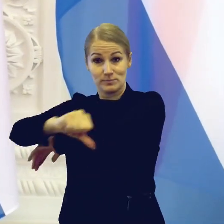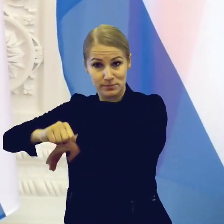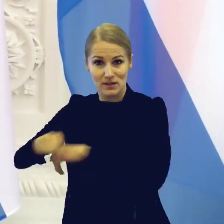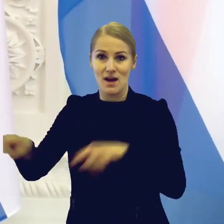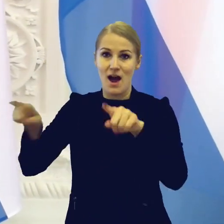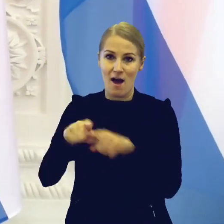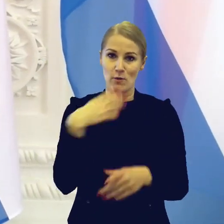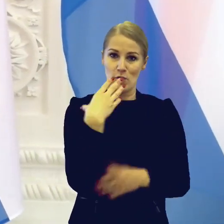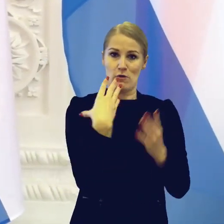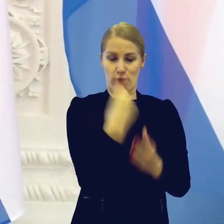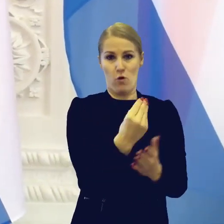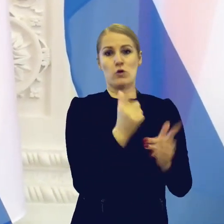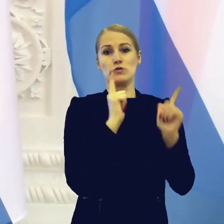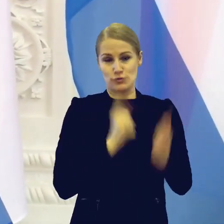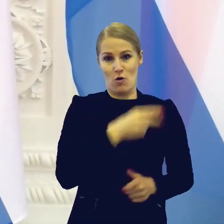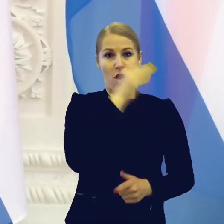mūsų sienos.